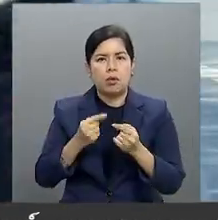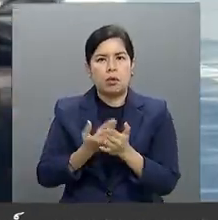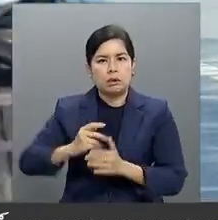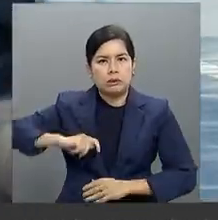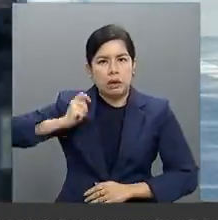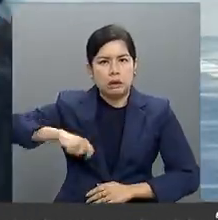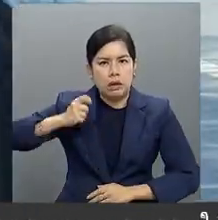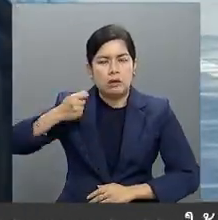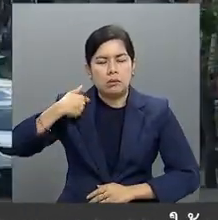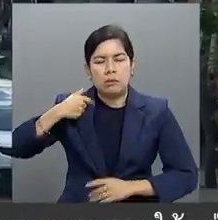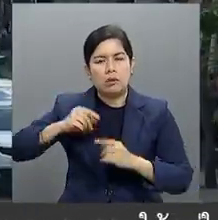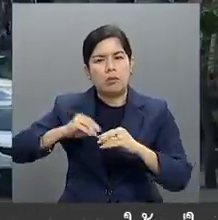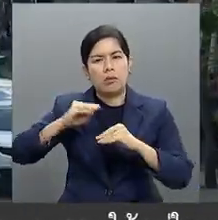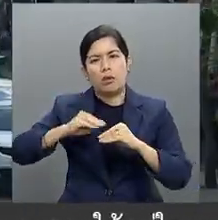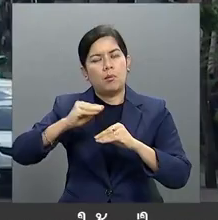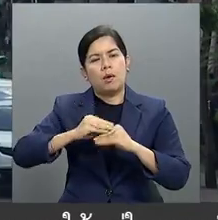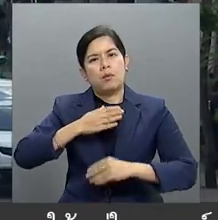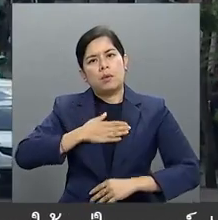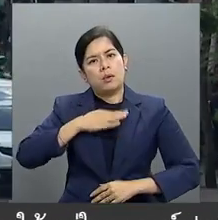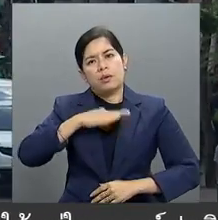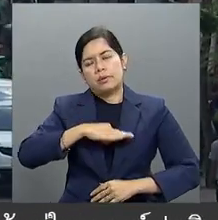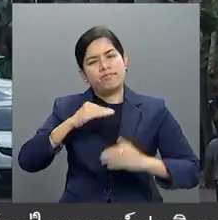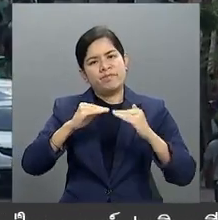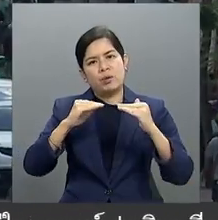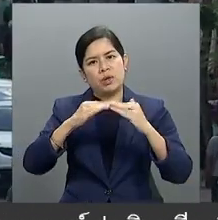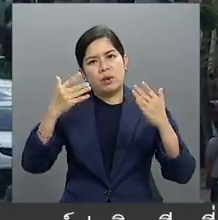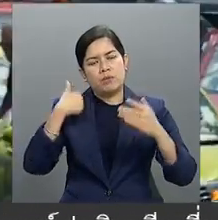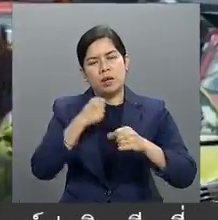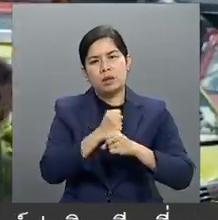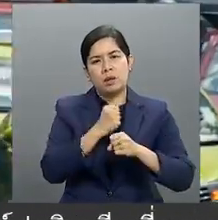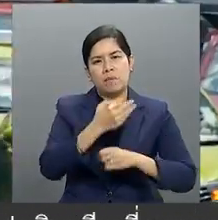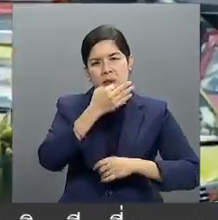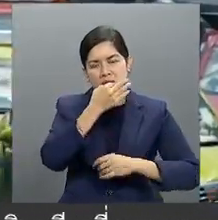ขึ้นจนทำให้ไม่ได้รับความเป็นธรรมในการประกอบอาชีพแท็กซี่ค่ะอ่ะ